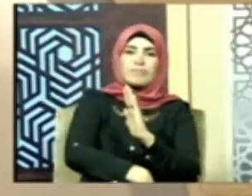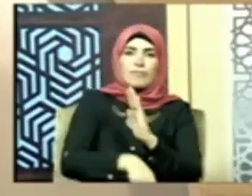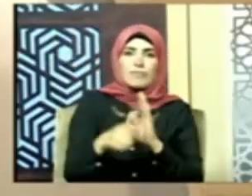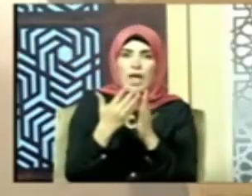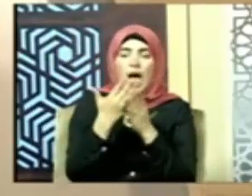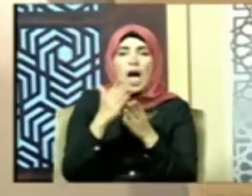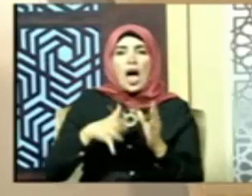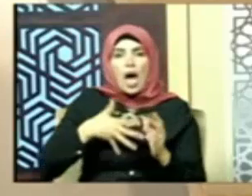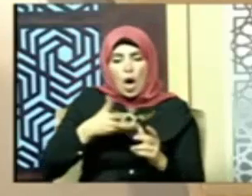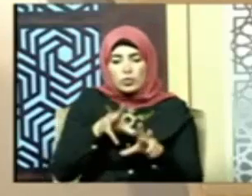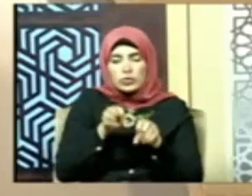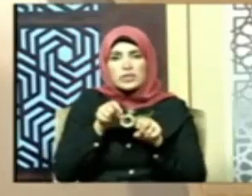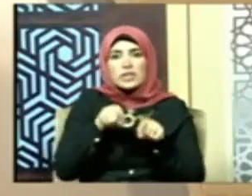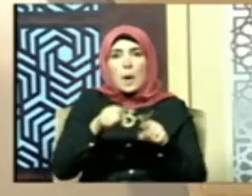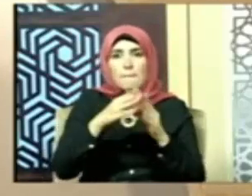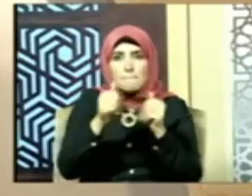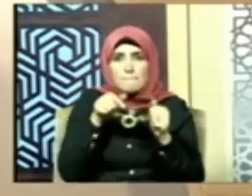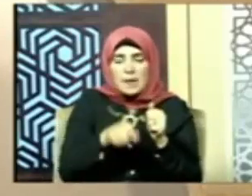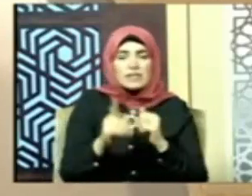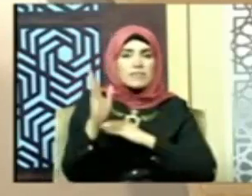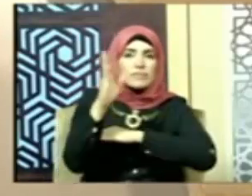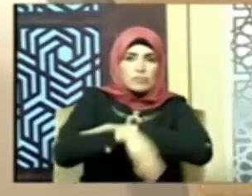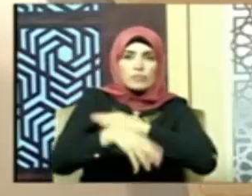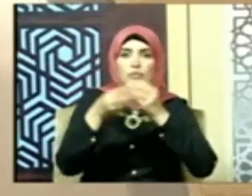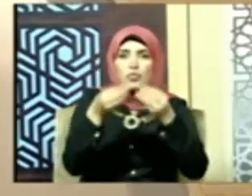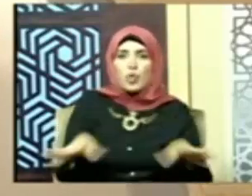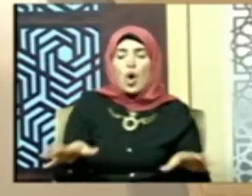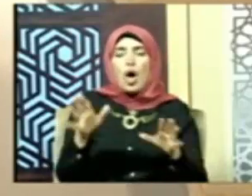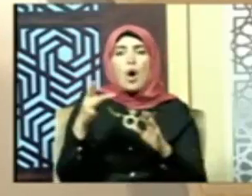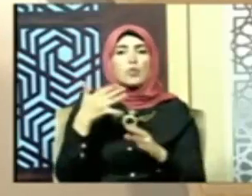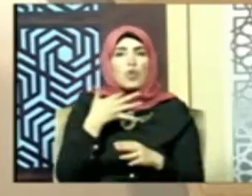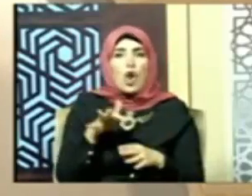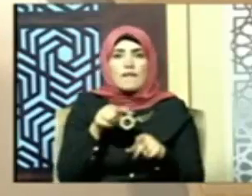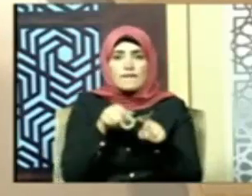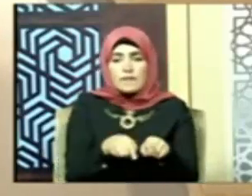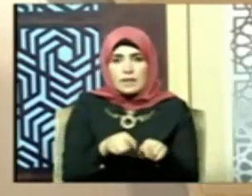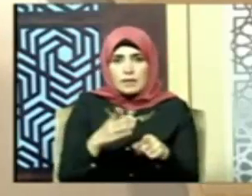تنتهي بصعواتنا ومقدراتنا،